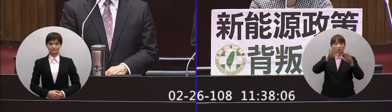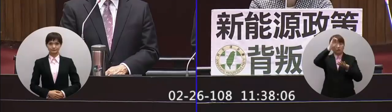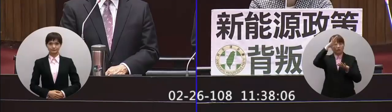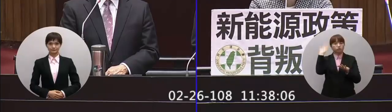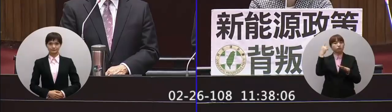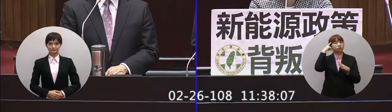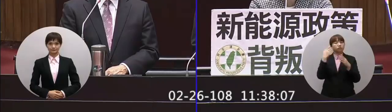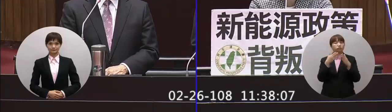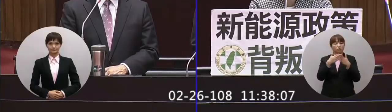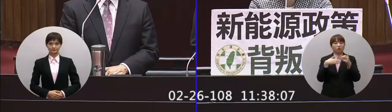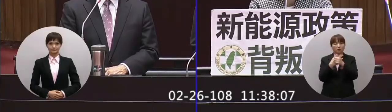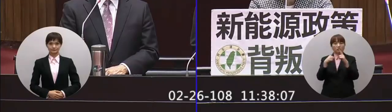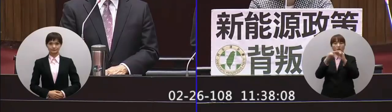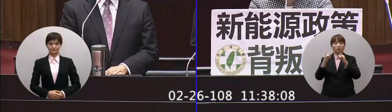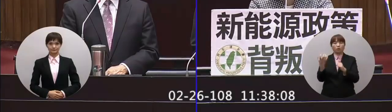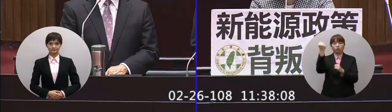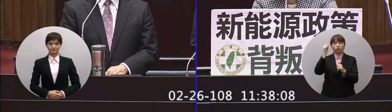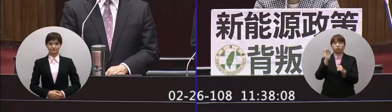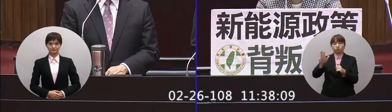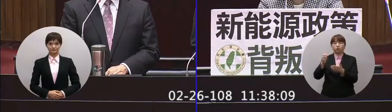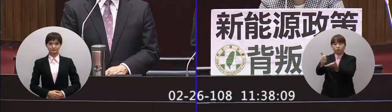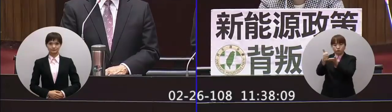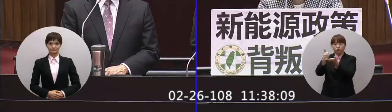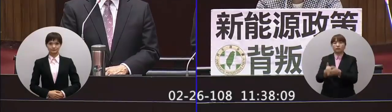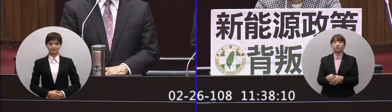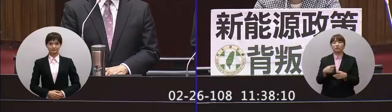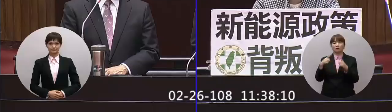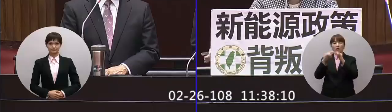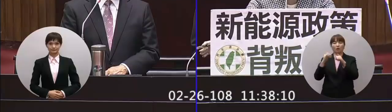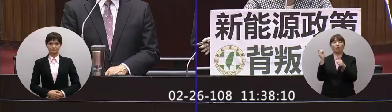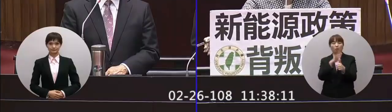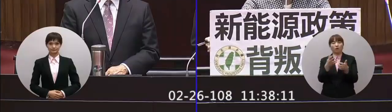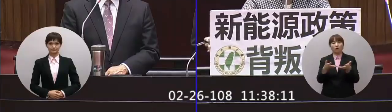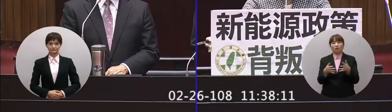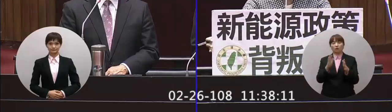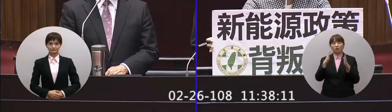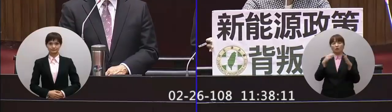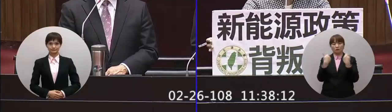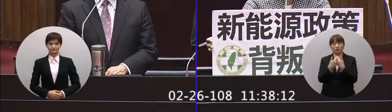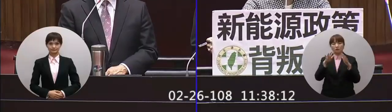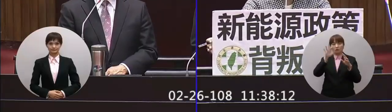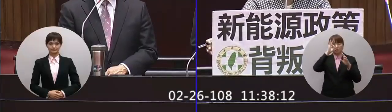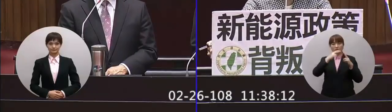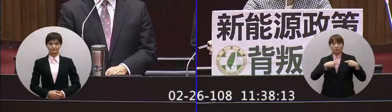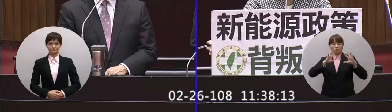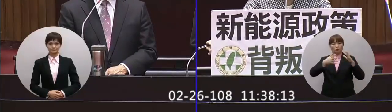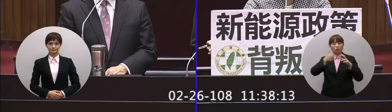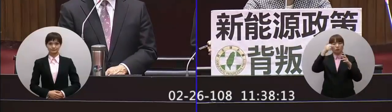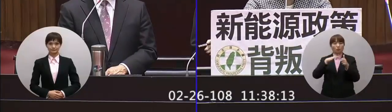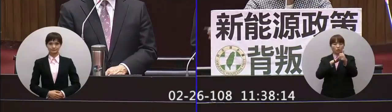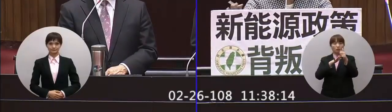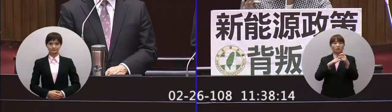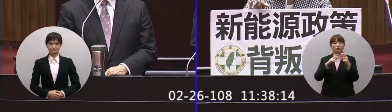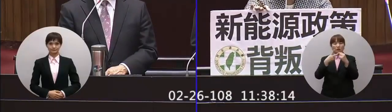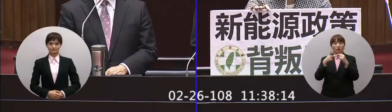主张吗？让人民做主，人民都告诉你的事情，但是我们看到现在的蔡政府是想要